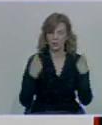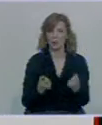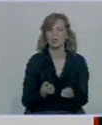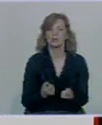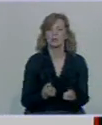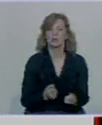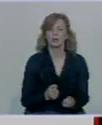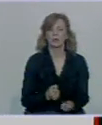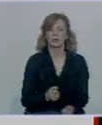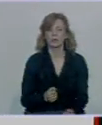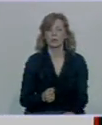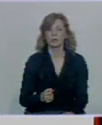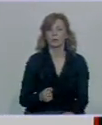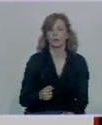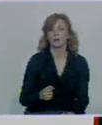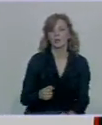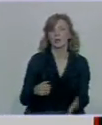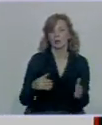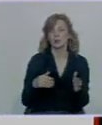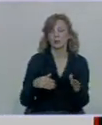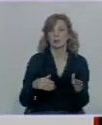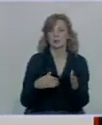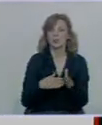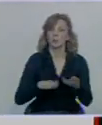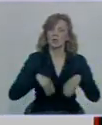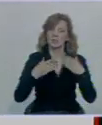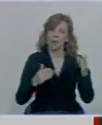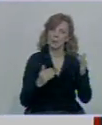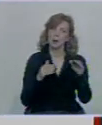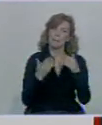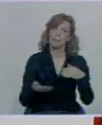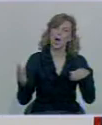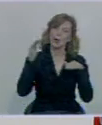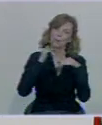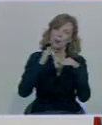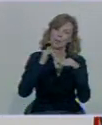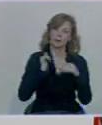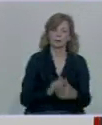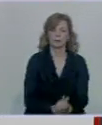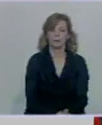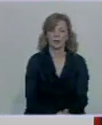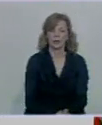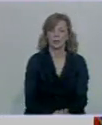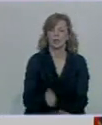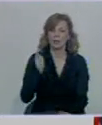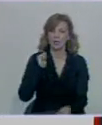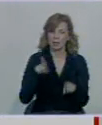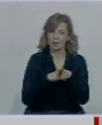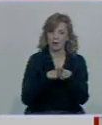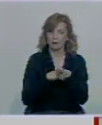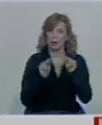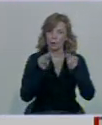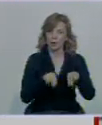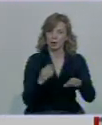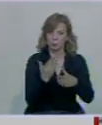istorice ale României, merită mai mult decât a avut în administrația Partidului Social Democrat. Ieri, alți doi candidați la alegerile de pe